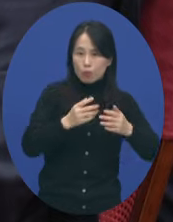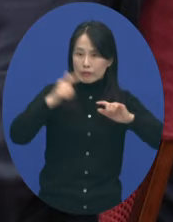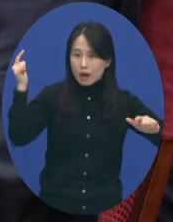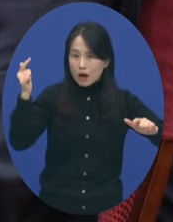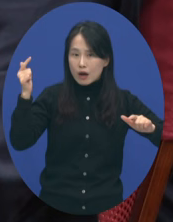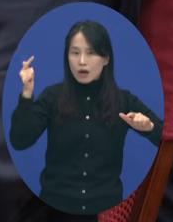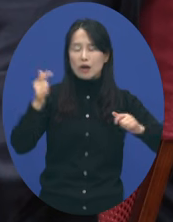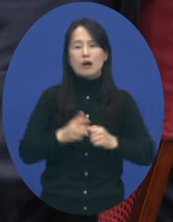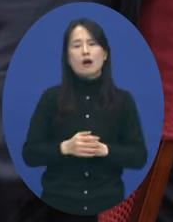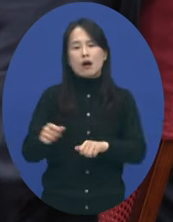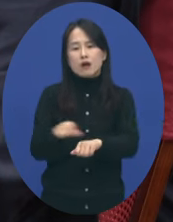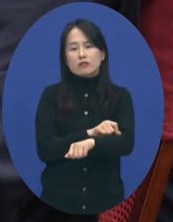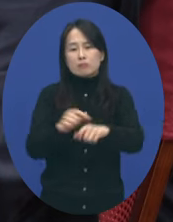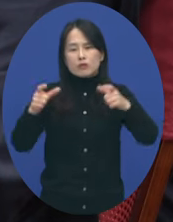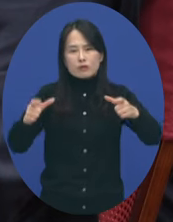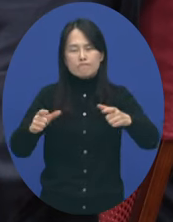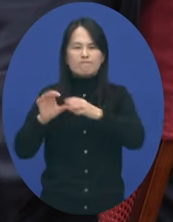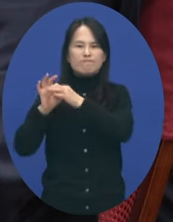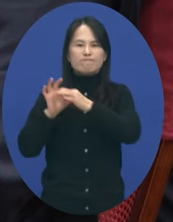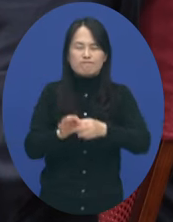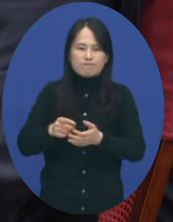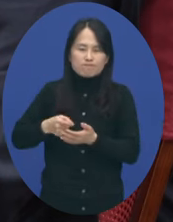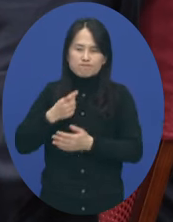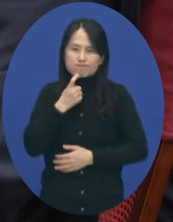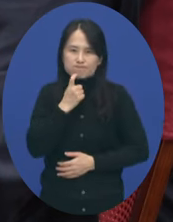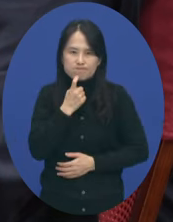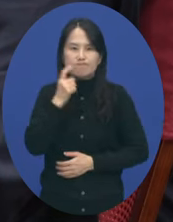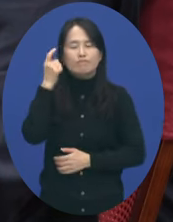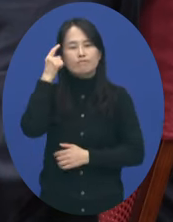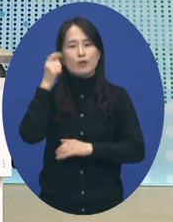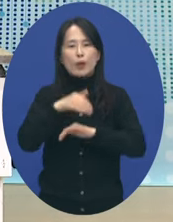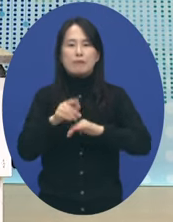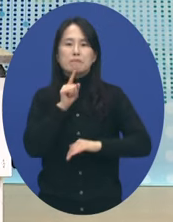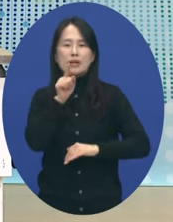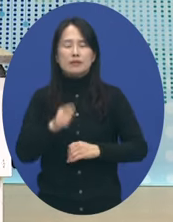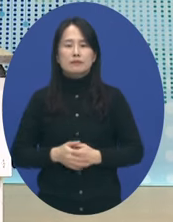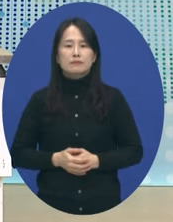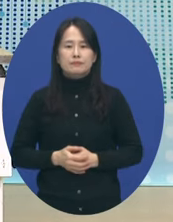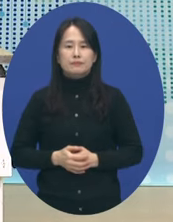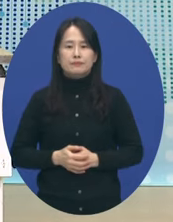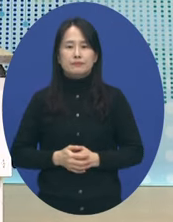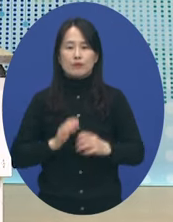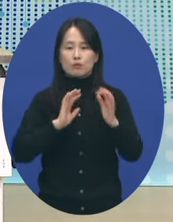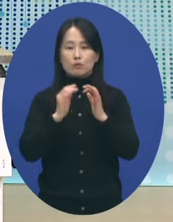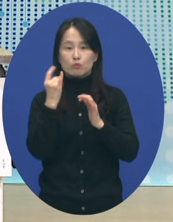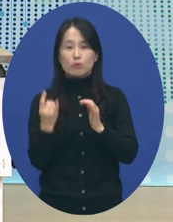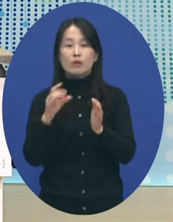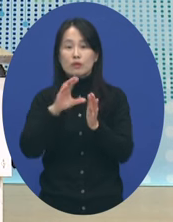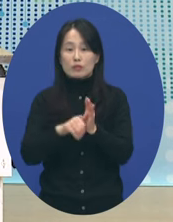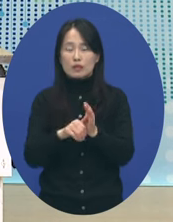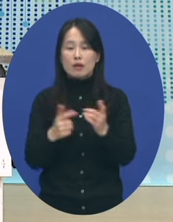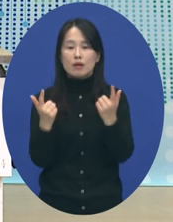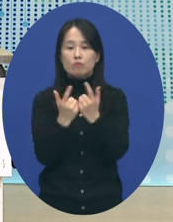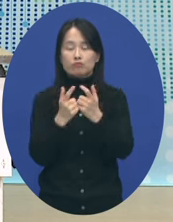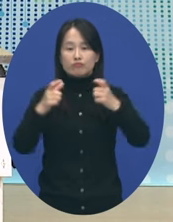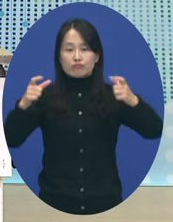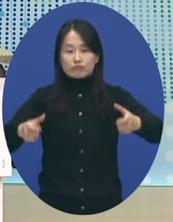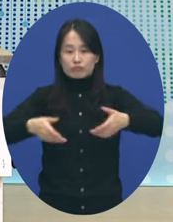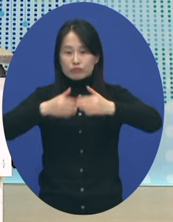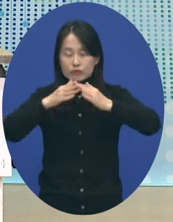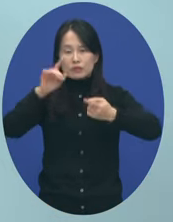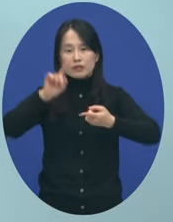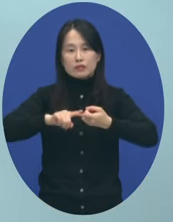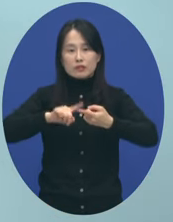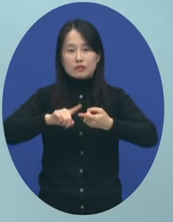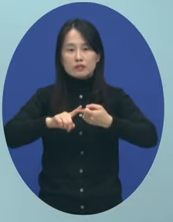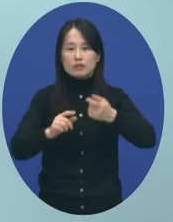경기 복부 특별자치도 추진을 계속하겠다는 의사도 밝혔습니다 한편 토론회는 경기북부 특별자치도 설치 공론화